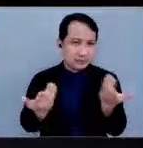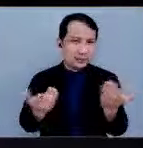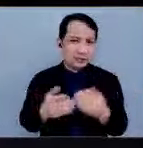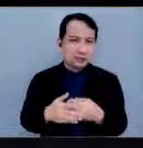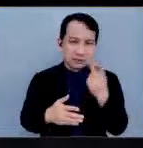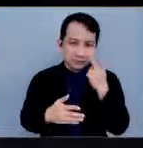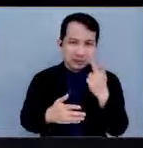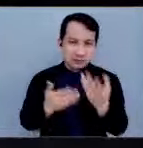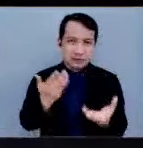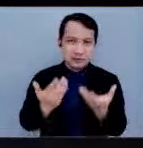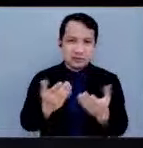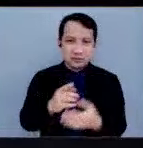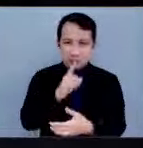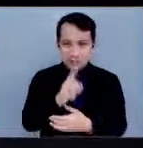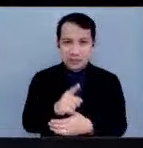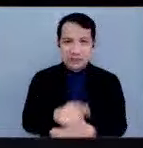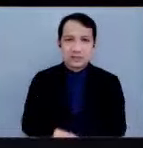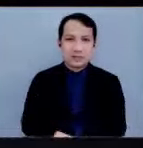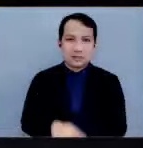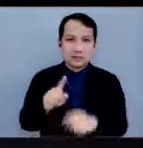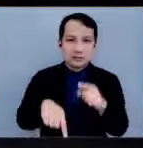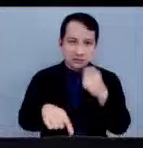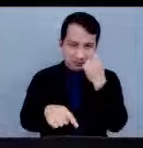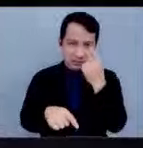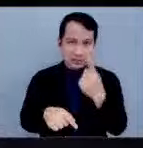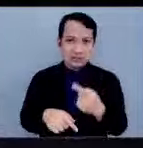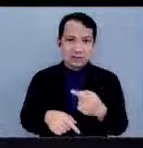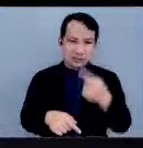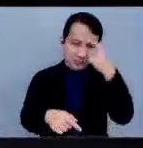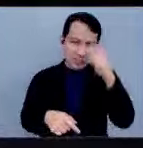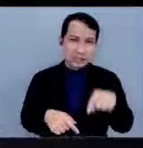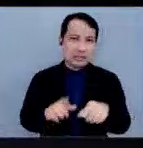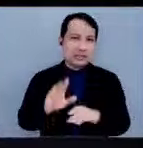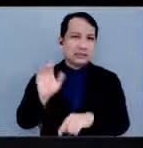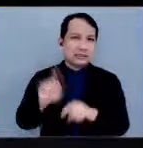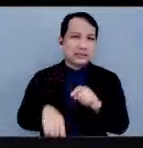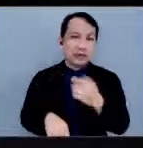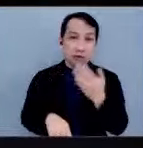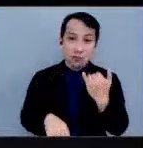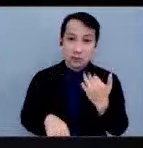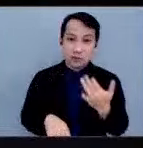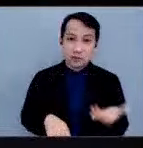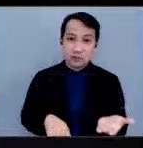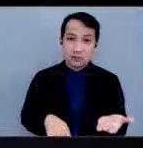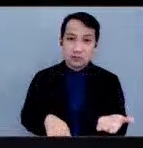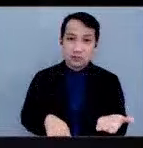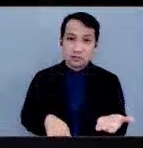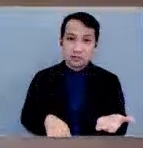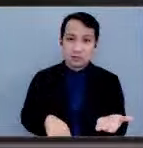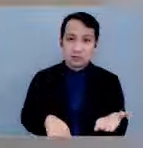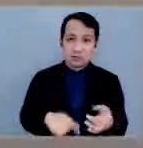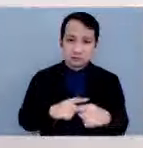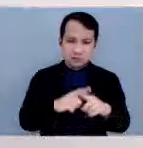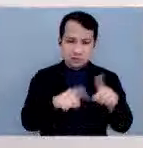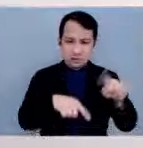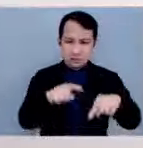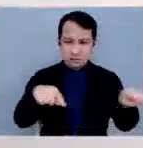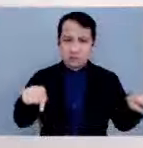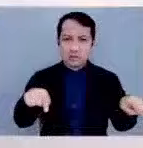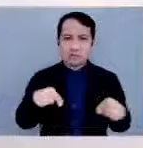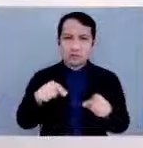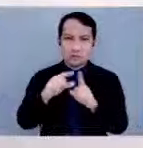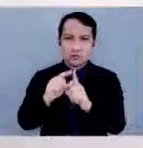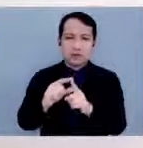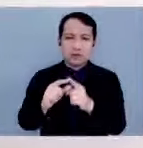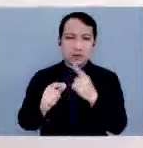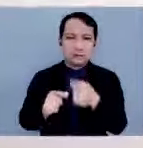kung ano ba talaga yung sinabi niya para maintindihan ko, dahil hindi ko talaga naintindihan kasi parang naiiba bawat salita niya. Binanatan